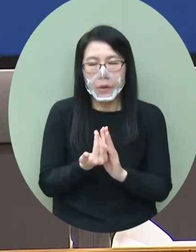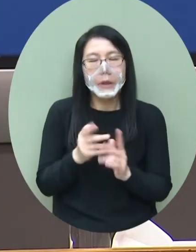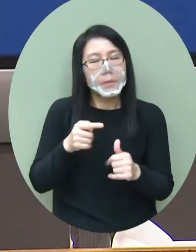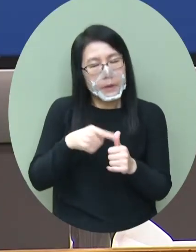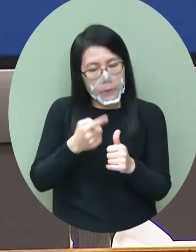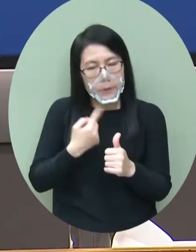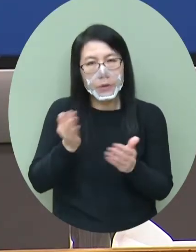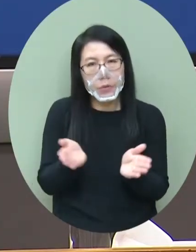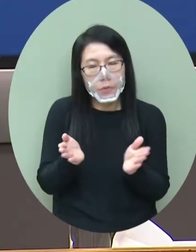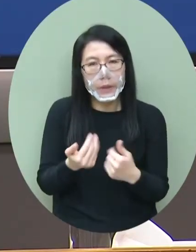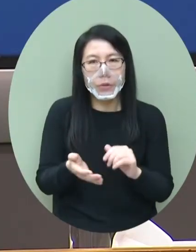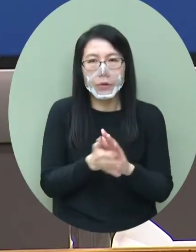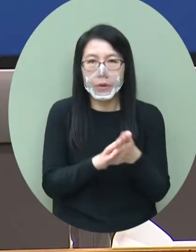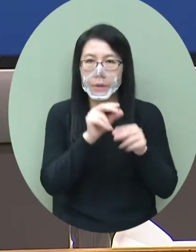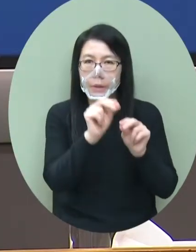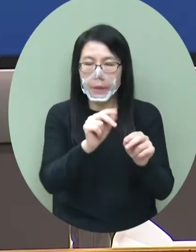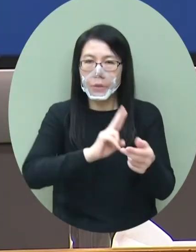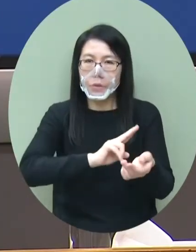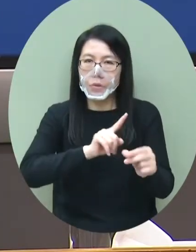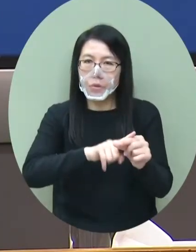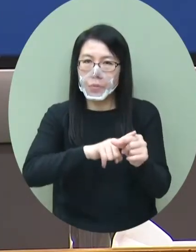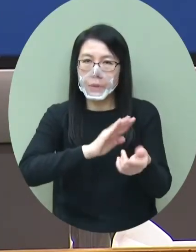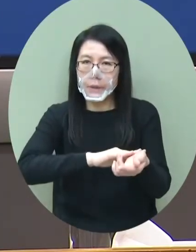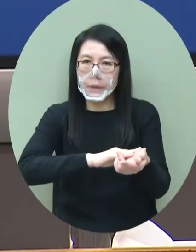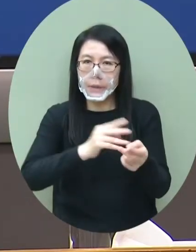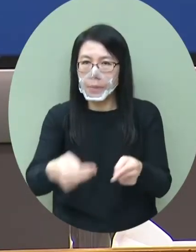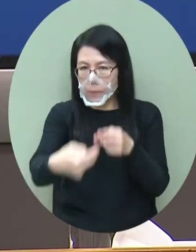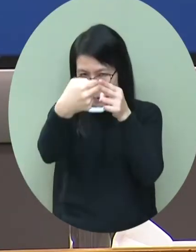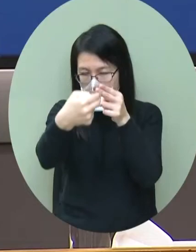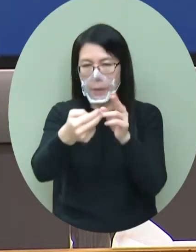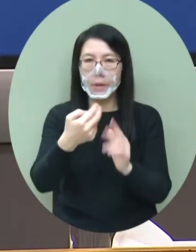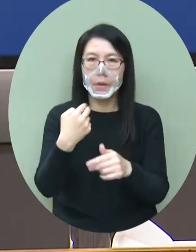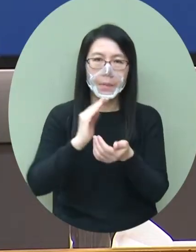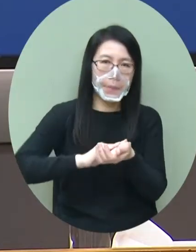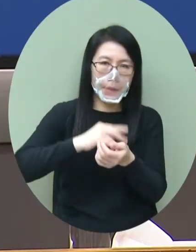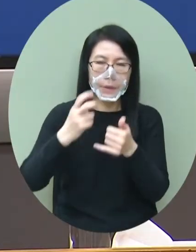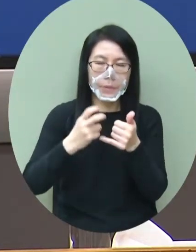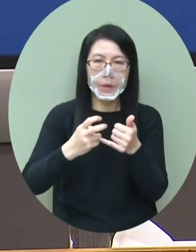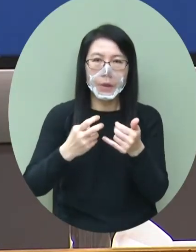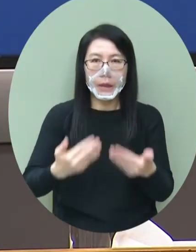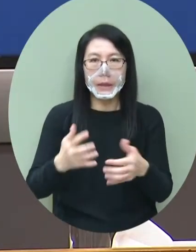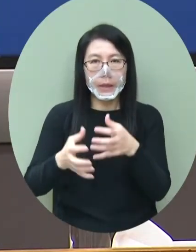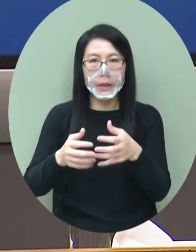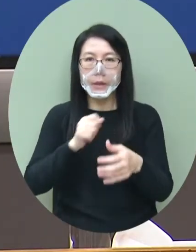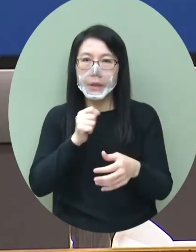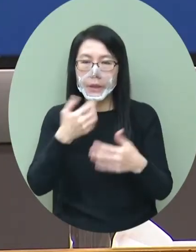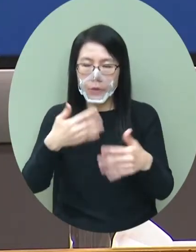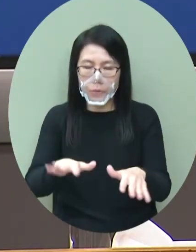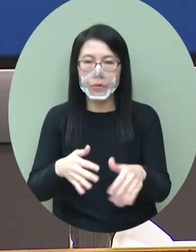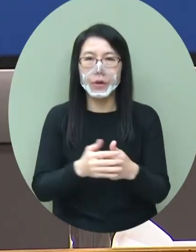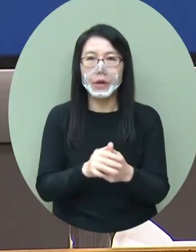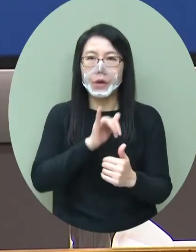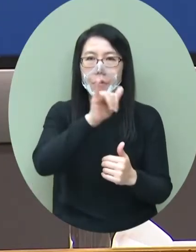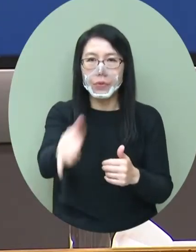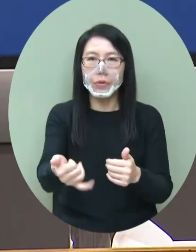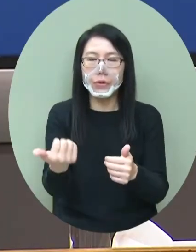是不是寒底热底等等，我就请他们利用这些中医会诊服务。完今